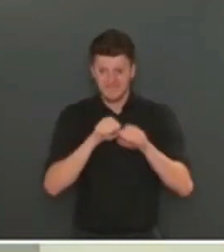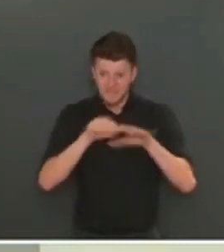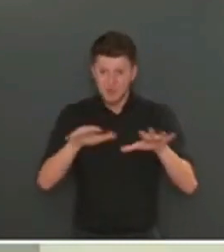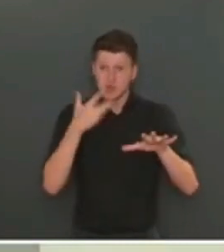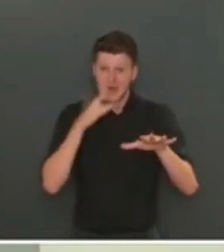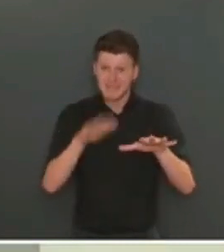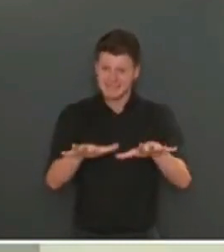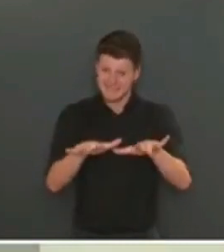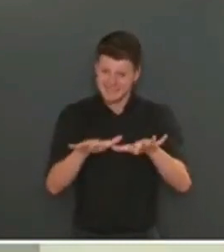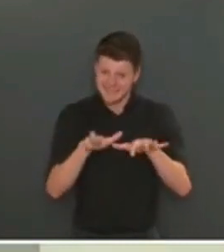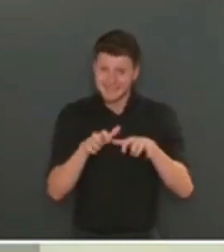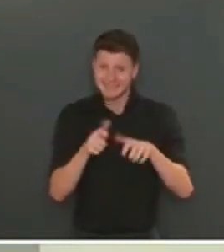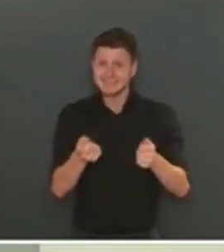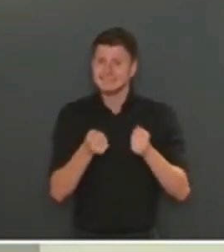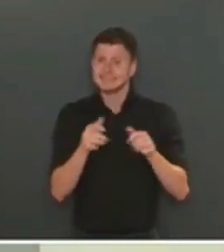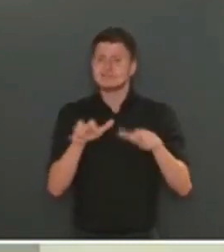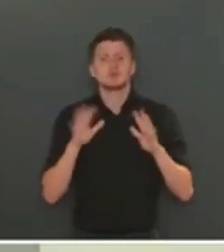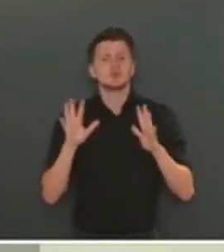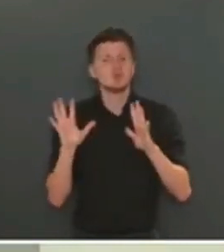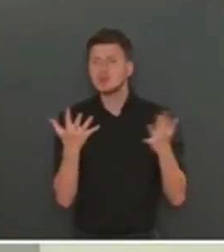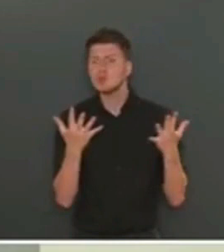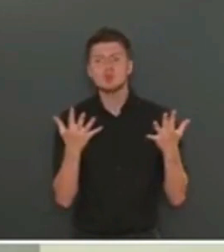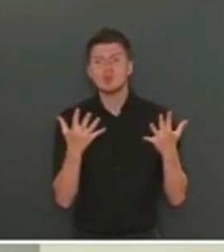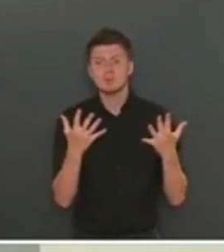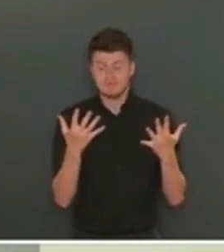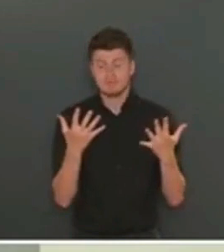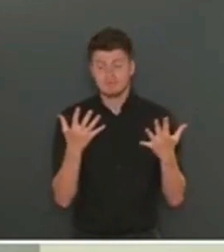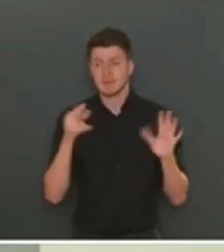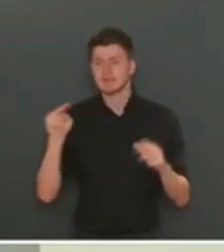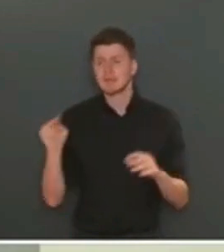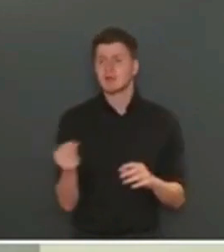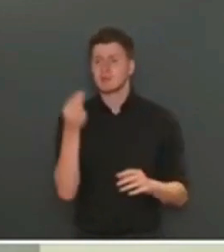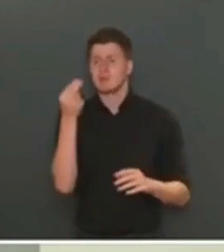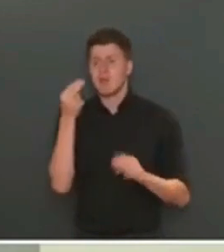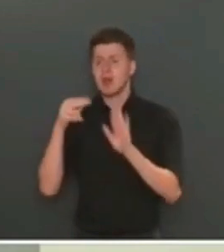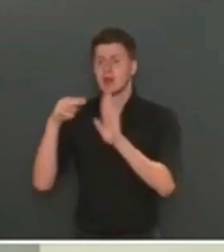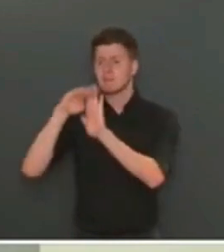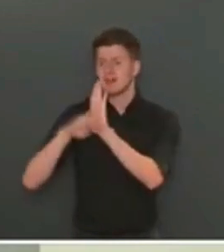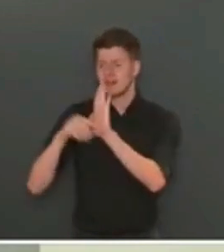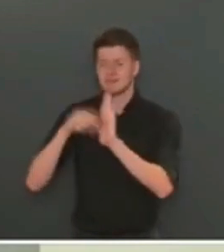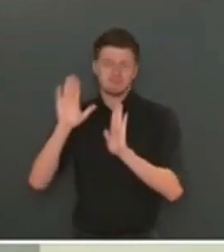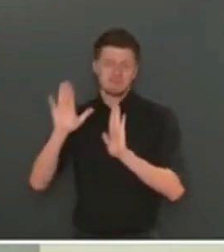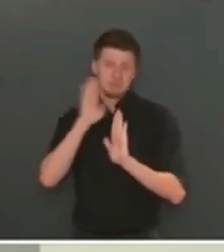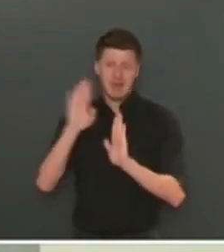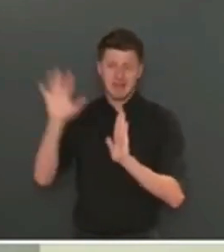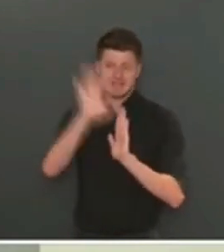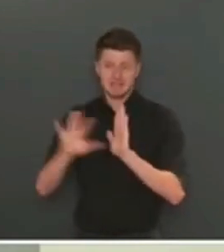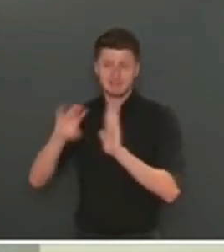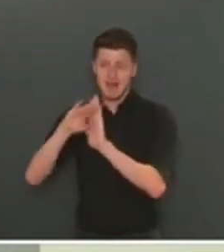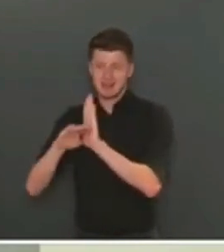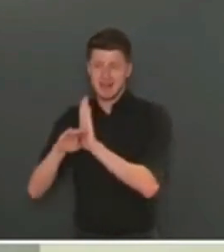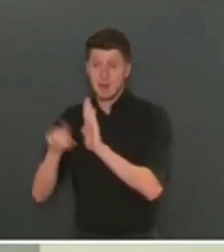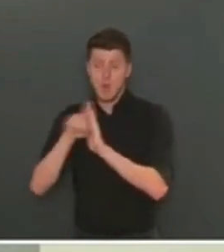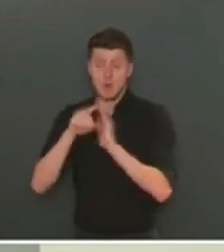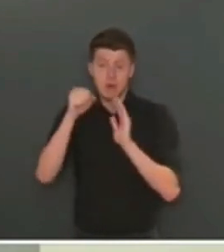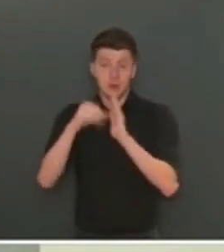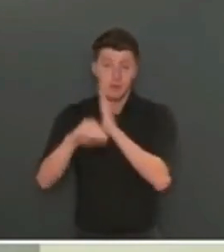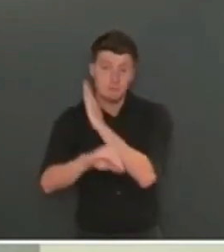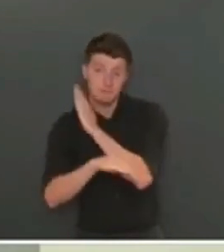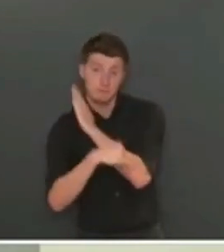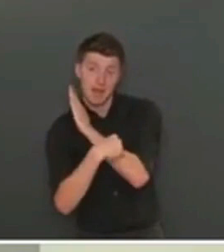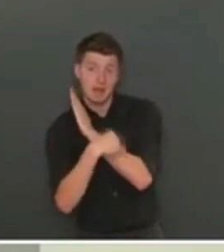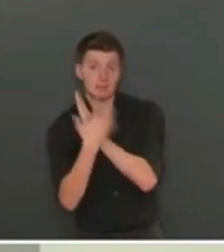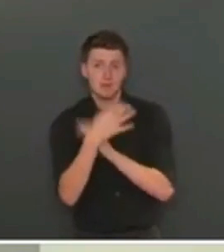المتحدث بالانتقال من قبل أن وما تموحسسة ما يمكن أن نقل من